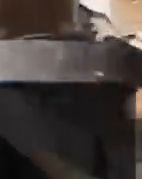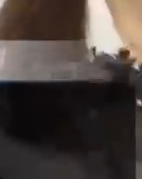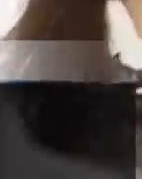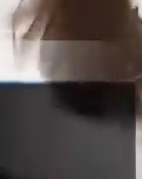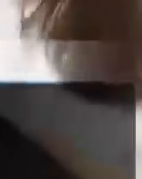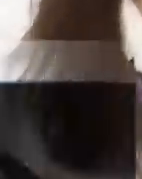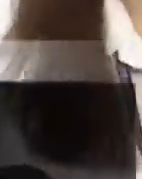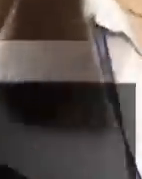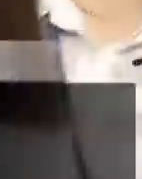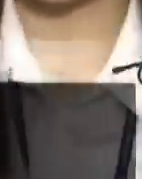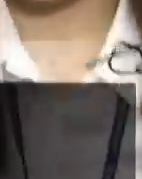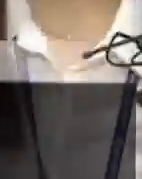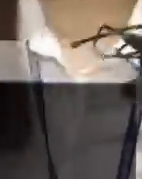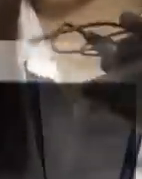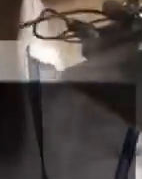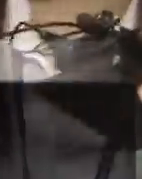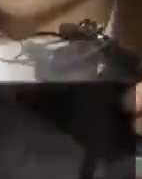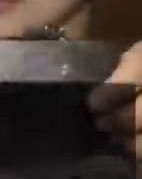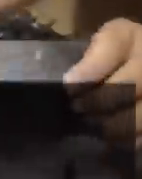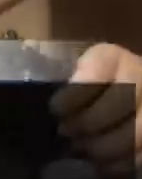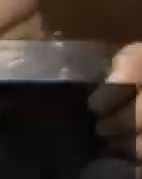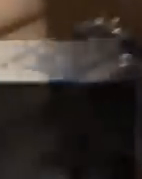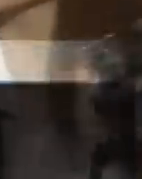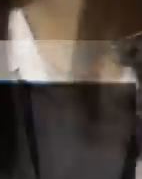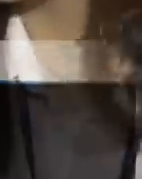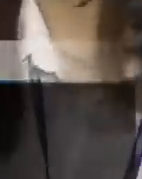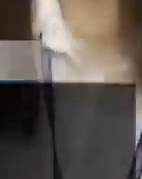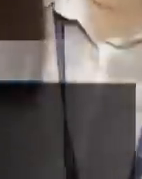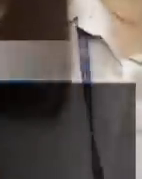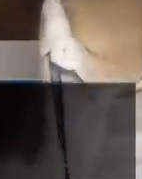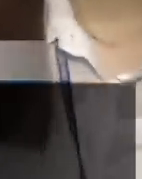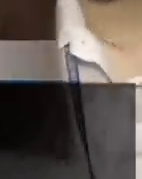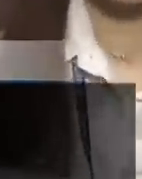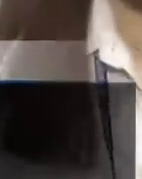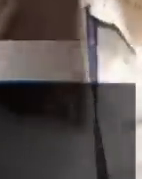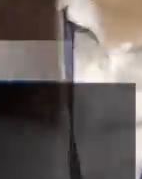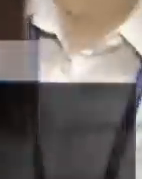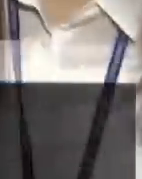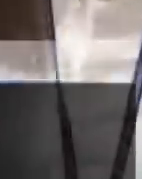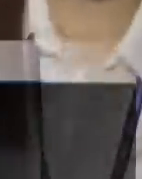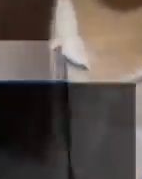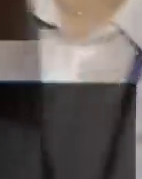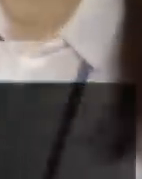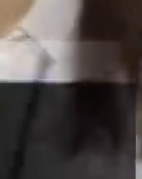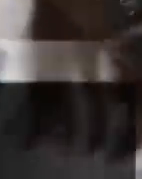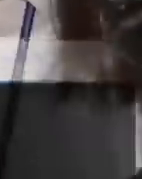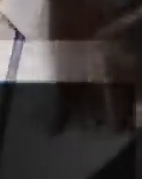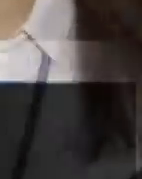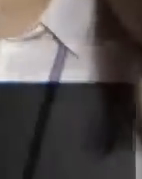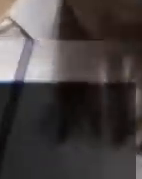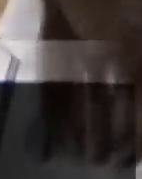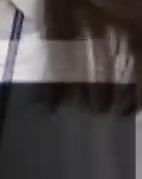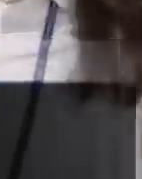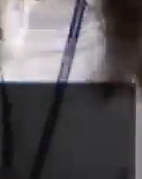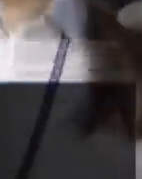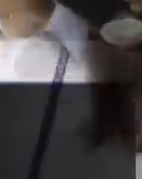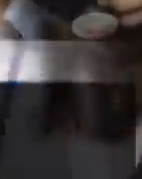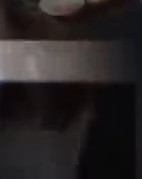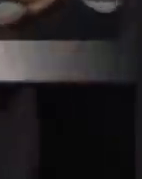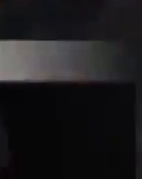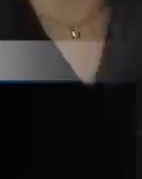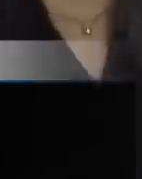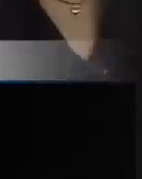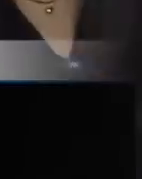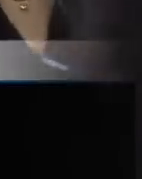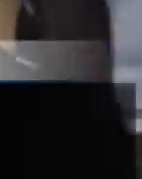인재를 발굴하고 또 많은 분들의 의견을 들어서 더 나은 혁신을 해나가는 게 문제 해결의